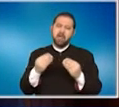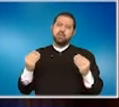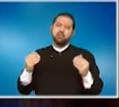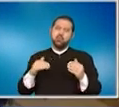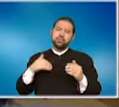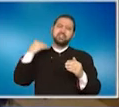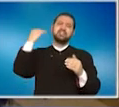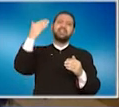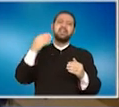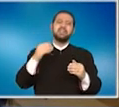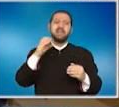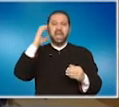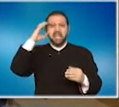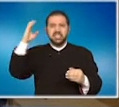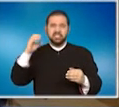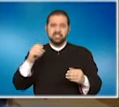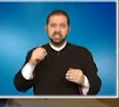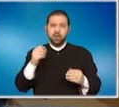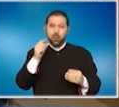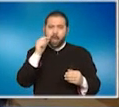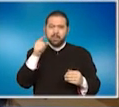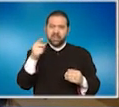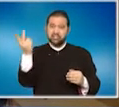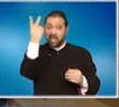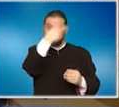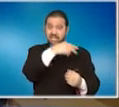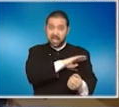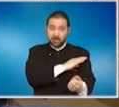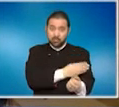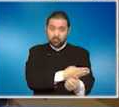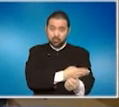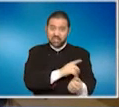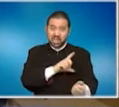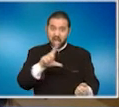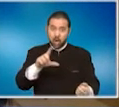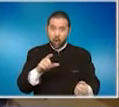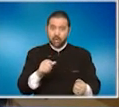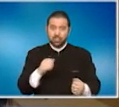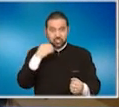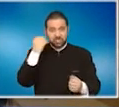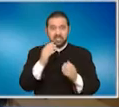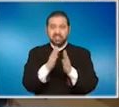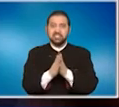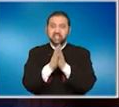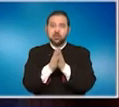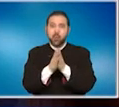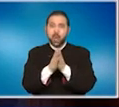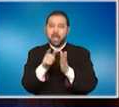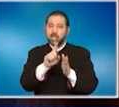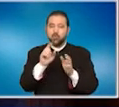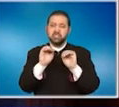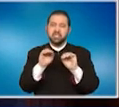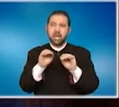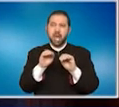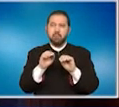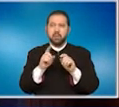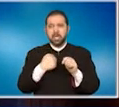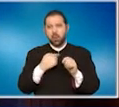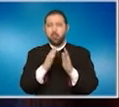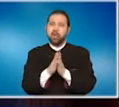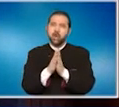sunt conștienți de puterile lor și ei când se așează la rugăciune nu stau și se întreabă. Eu mă rog, dar oare Dumnezeu